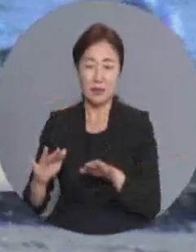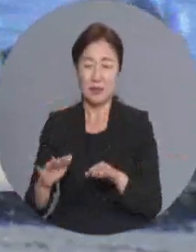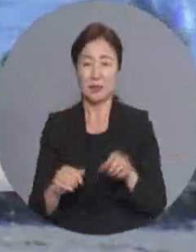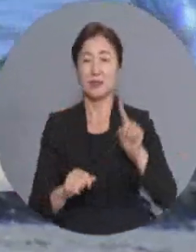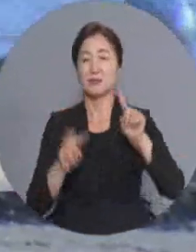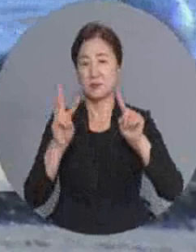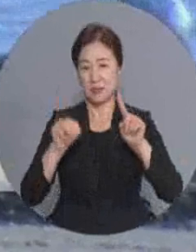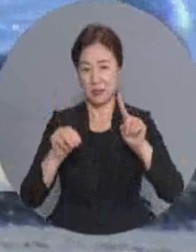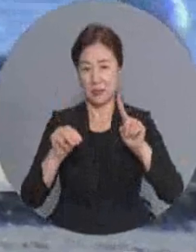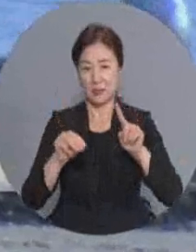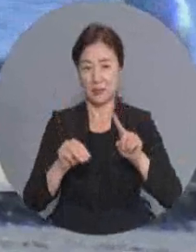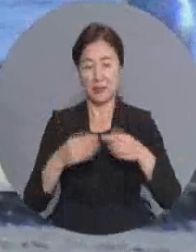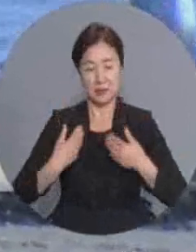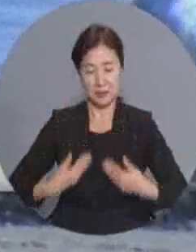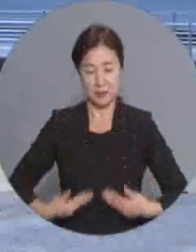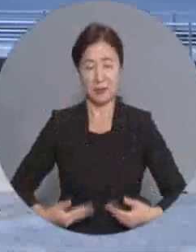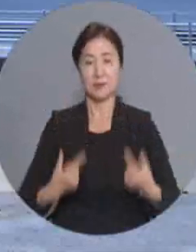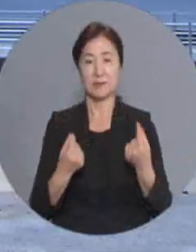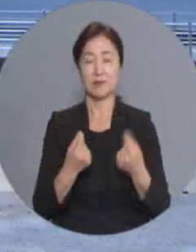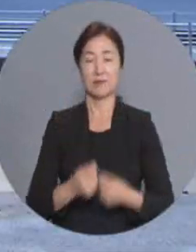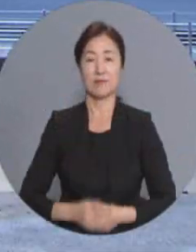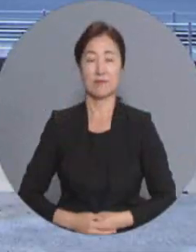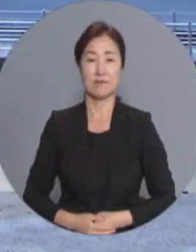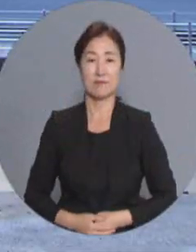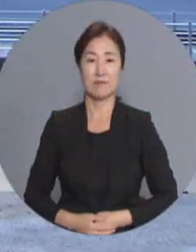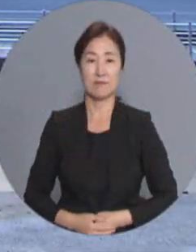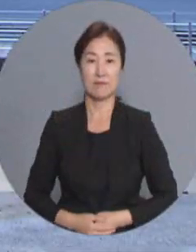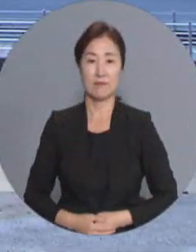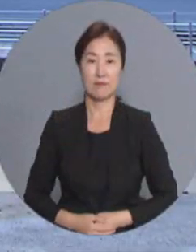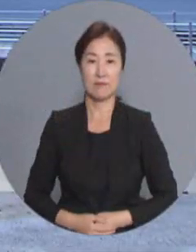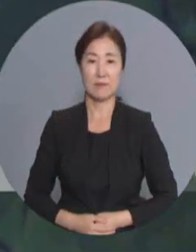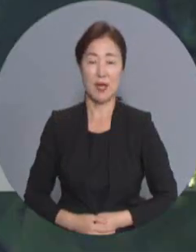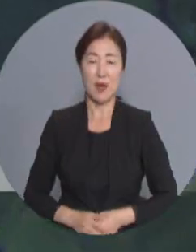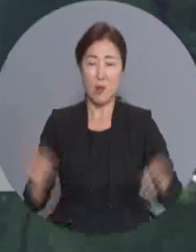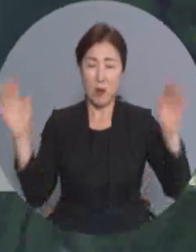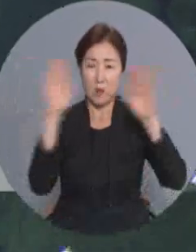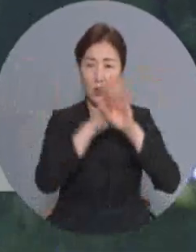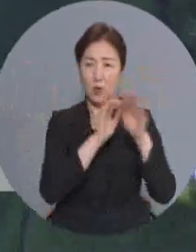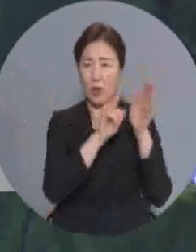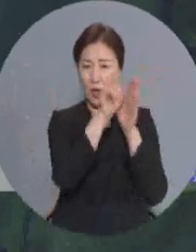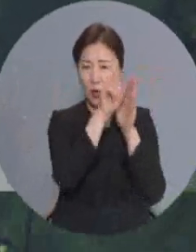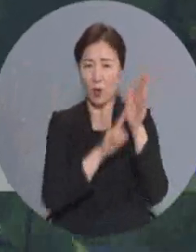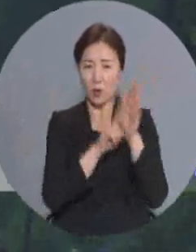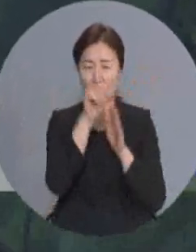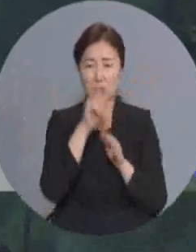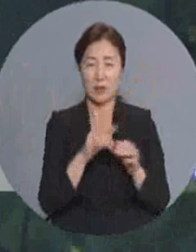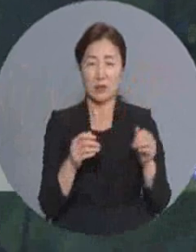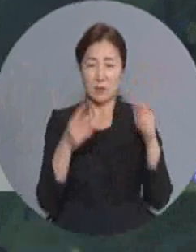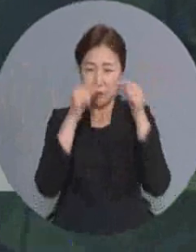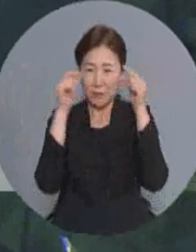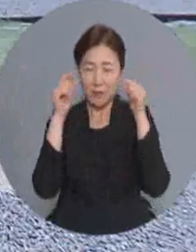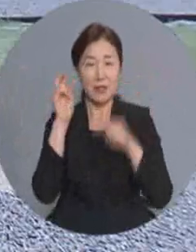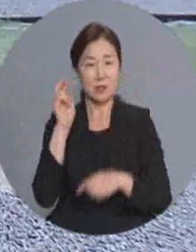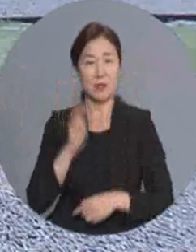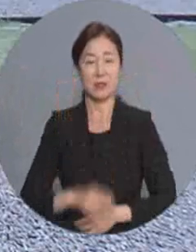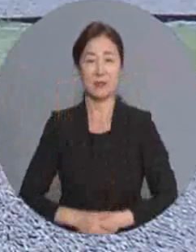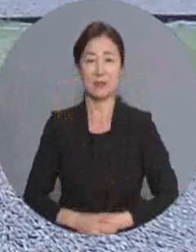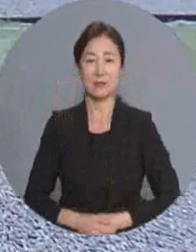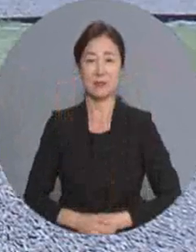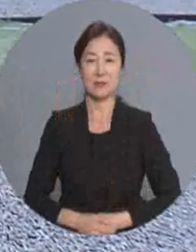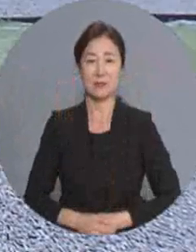1m 비교적 잔잔하게 당분간 밤에도 기온이 떨어지지 않아 열대야가 나타나는 날이